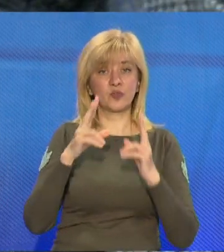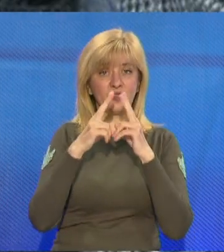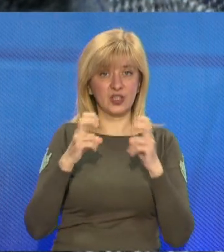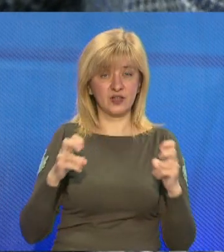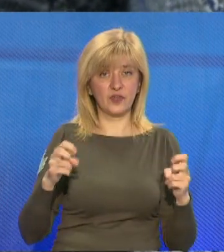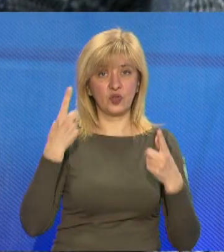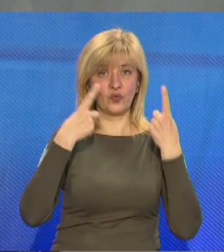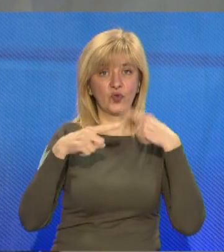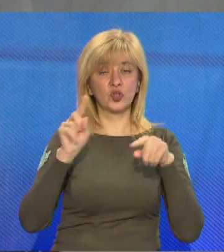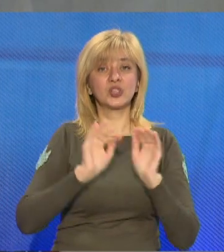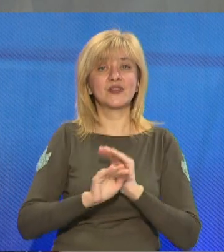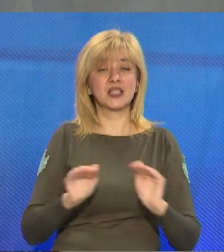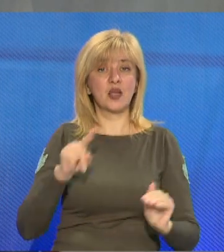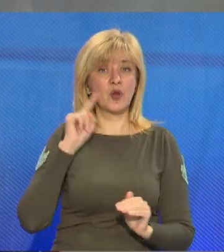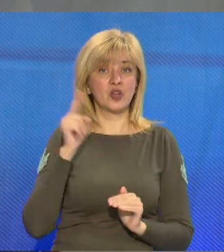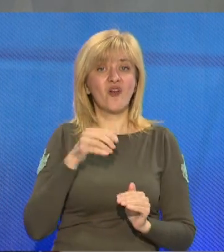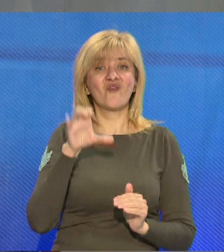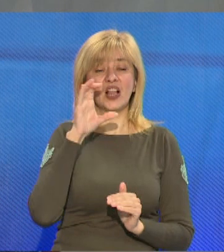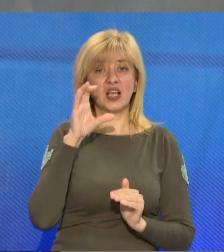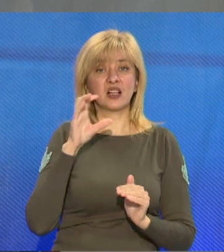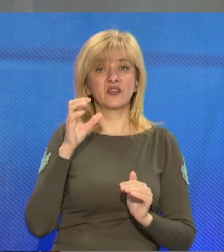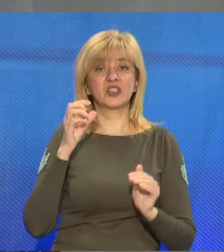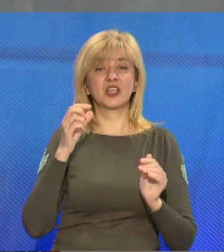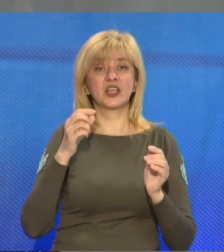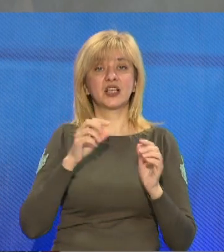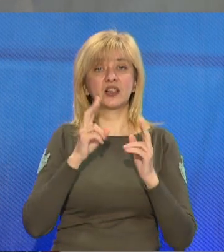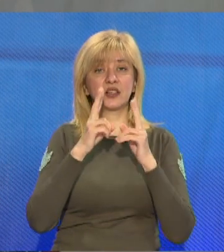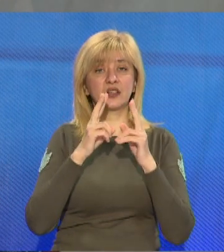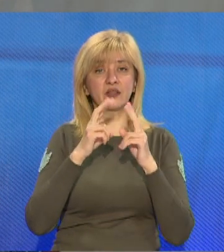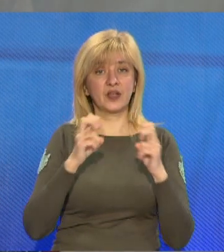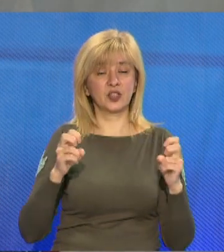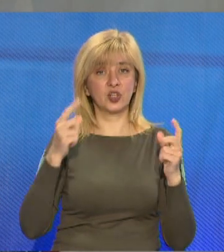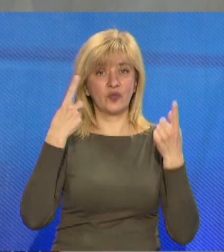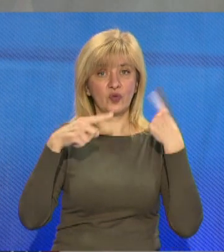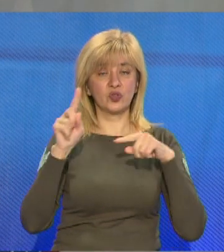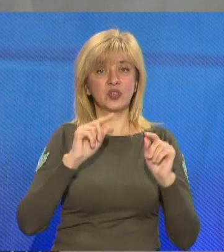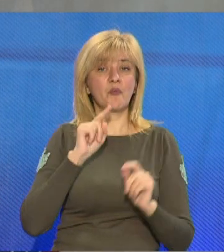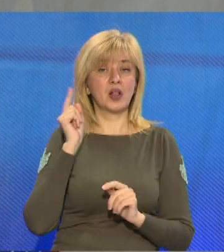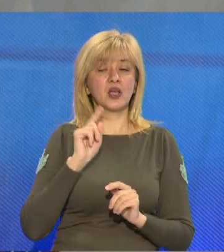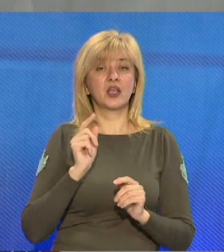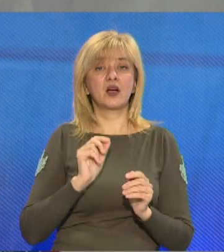центр творчества детей и молодежи запускает онлайн-лагерь «Коворкинг Kids».